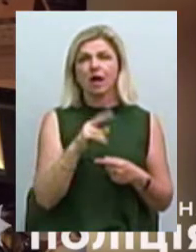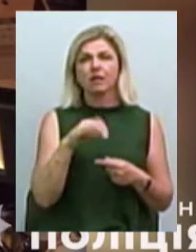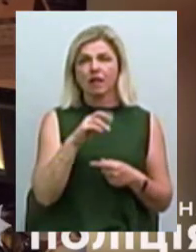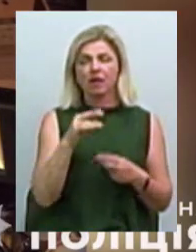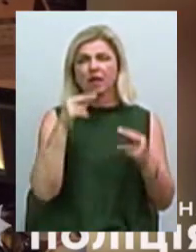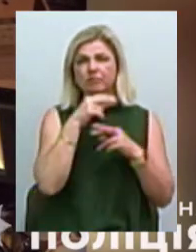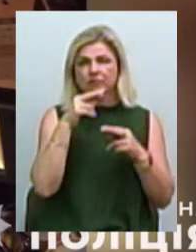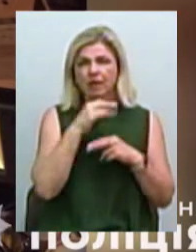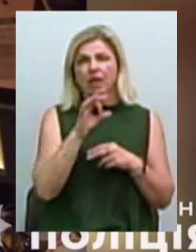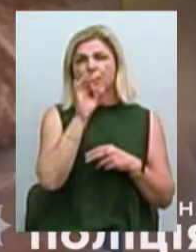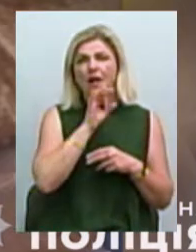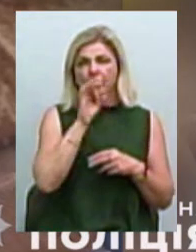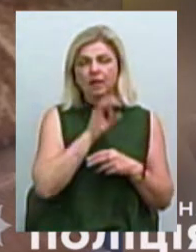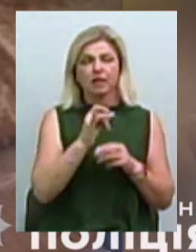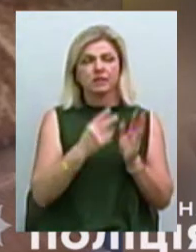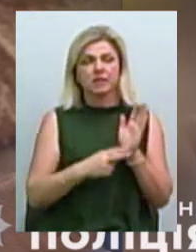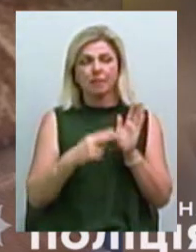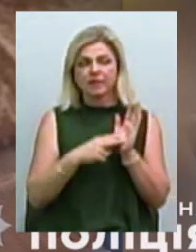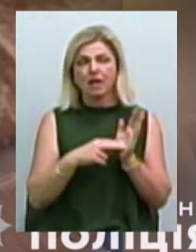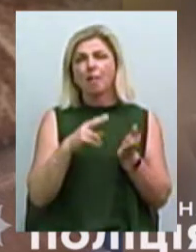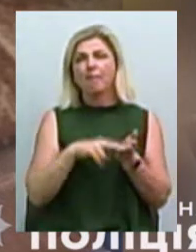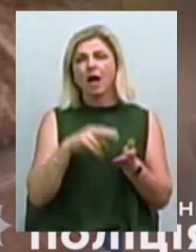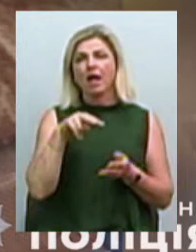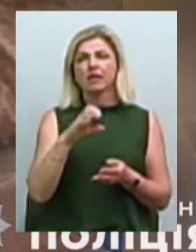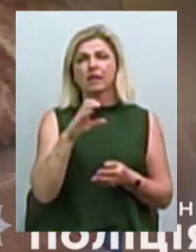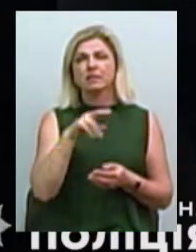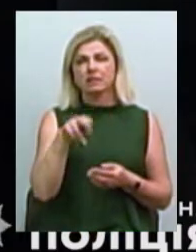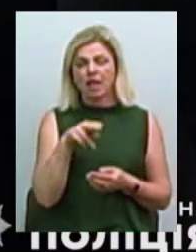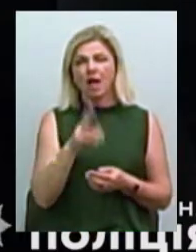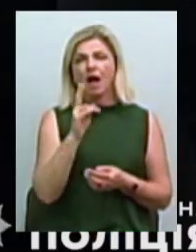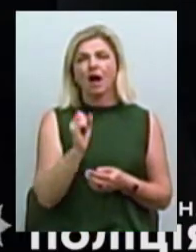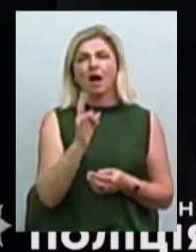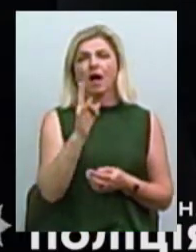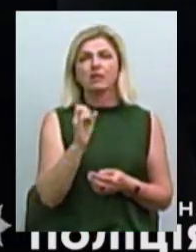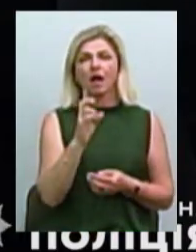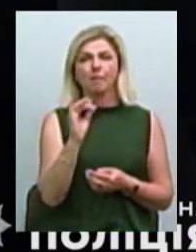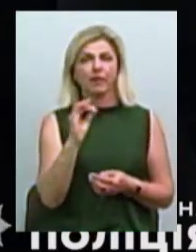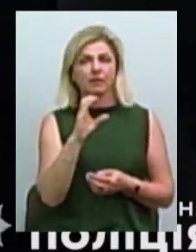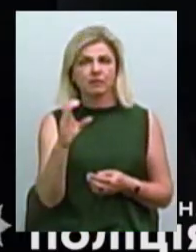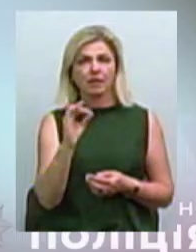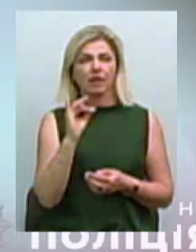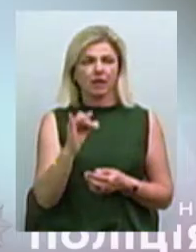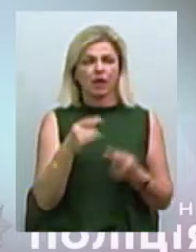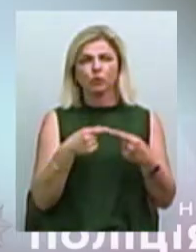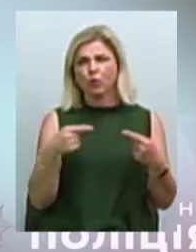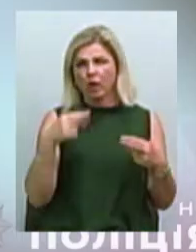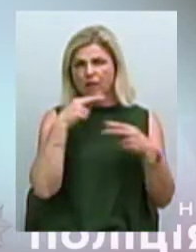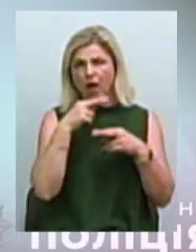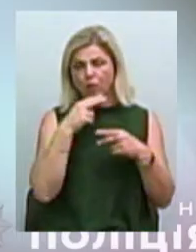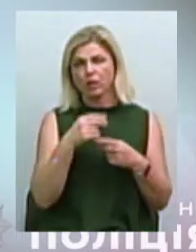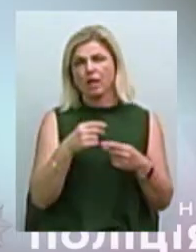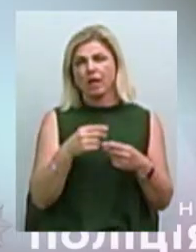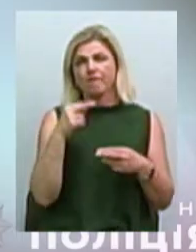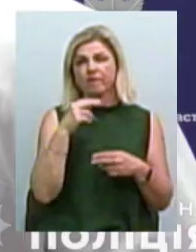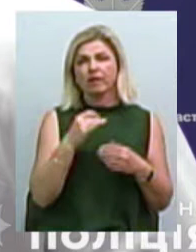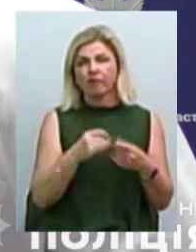екстазі, 77 марок ЛСД, канабіс, солі, біля 1 кілограму прекурсорів, інші наркотичні речовини, а